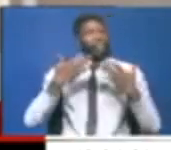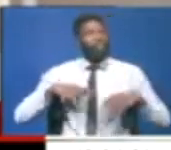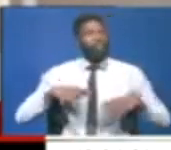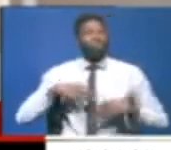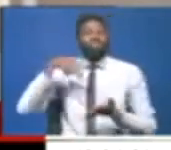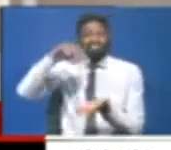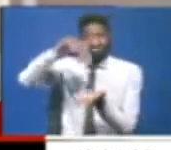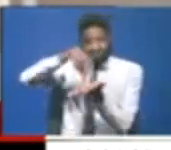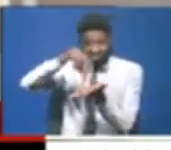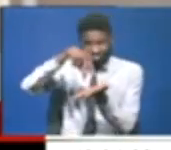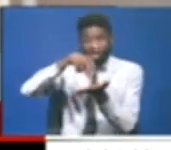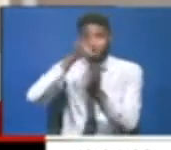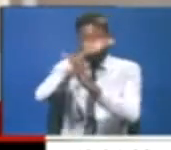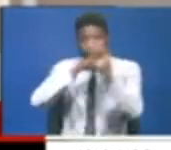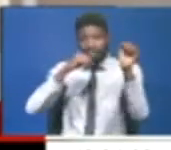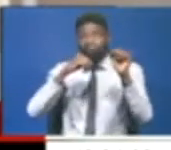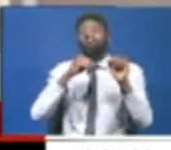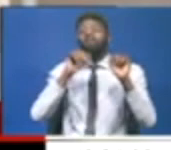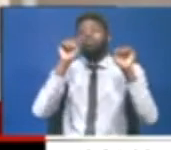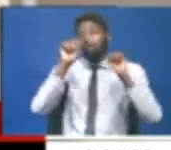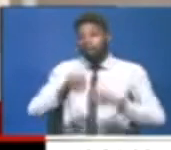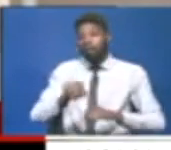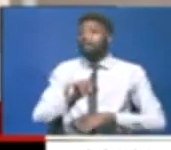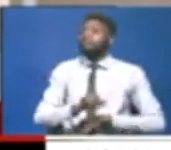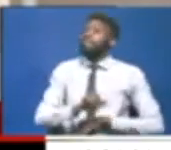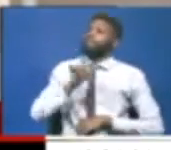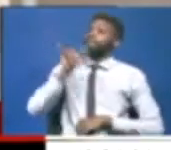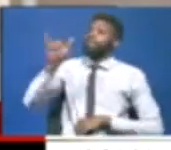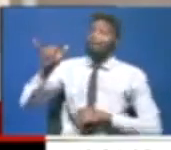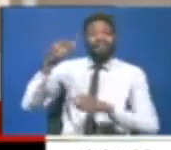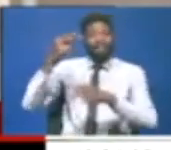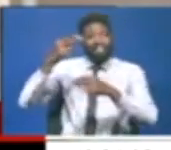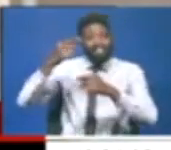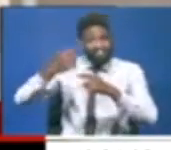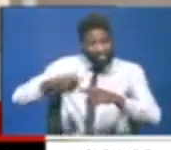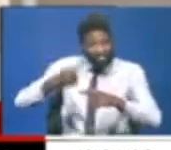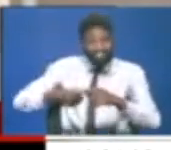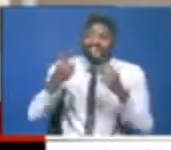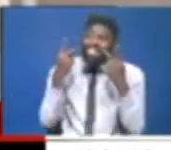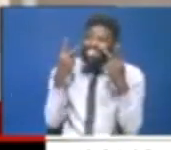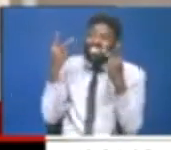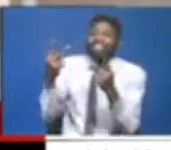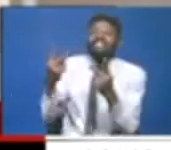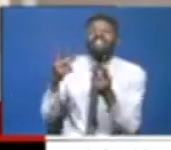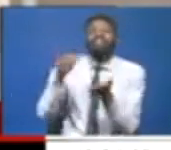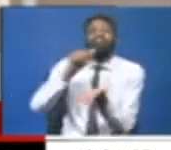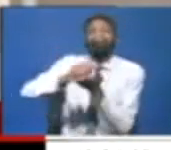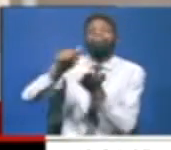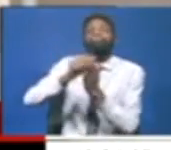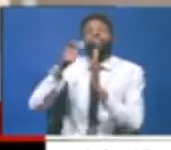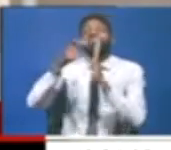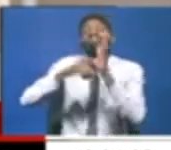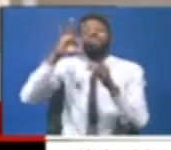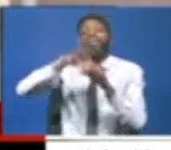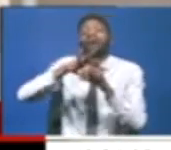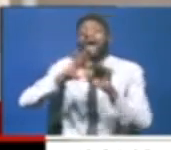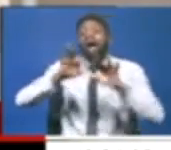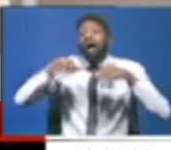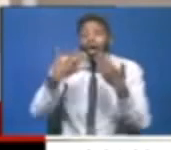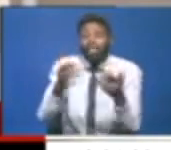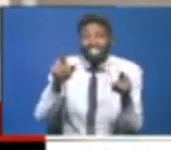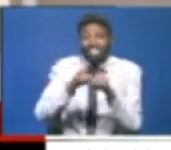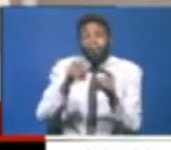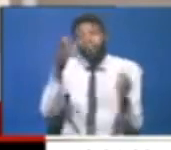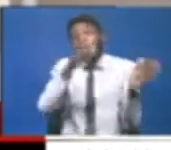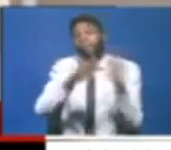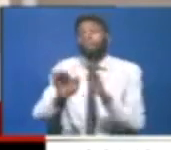kuangalia jinsi zile ballots zinachapishwa na yale maandalizi ambayo yanafanywa upande huo. Na ikiwa tutapata ripoti kutoka kwa